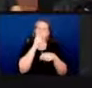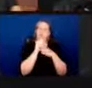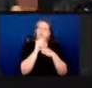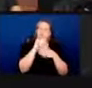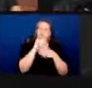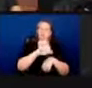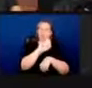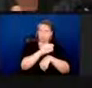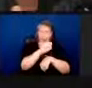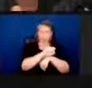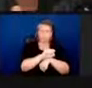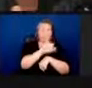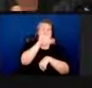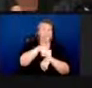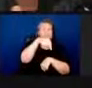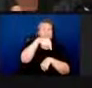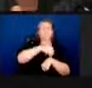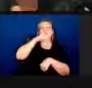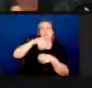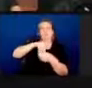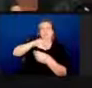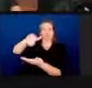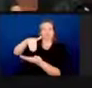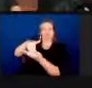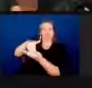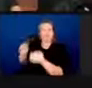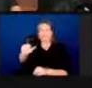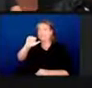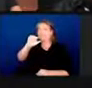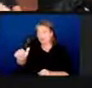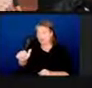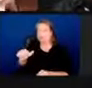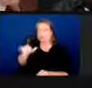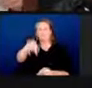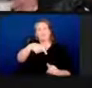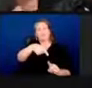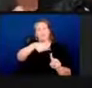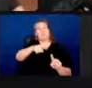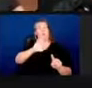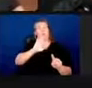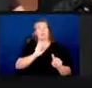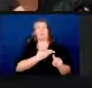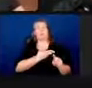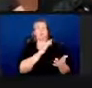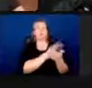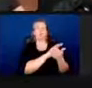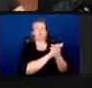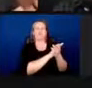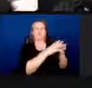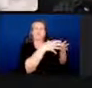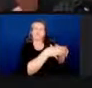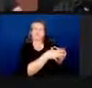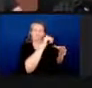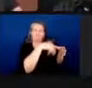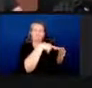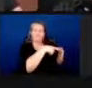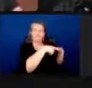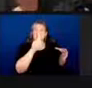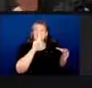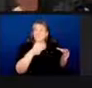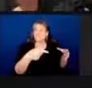كان ليحدث وليوجد من دون العمل المكتبي، هذا موجود في